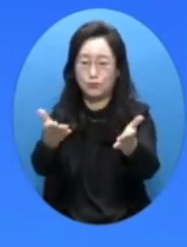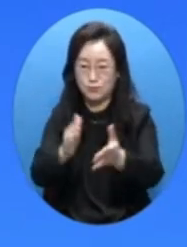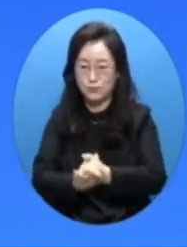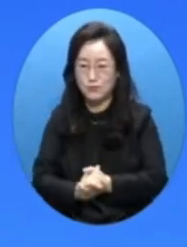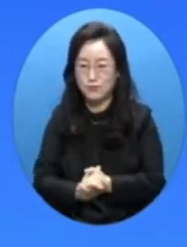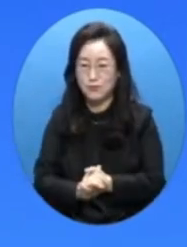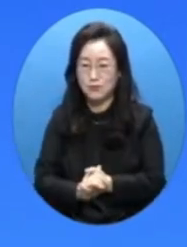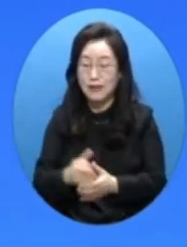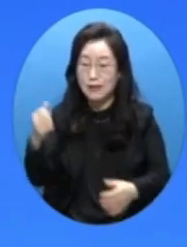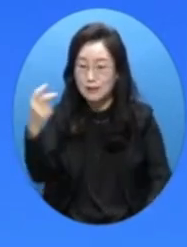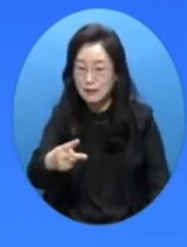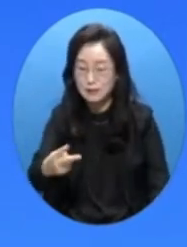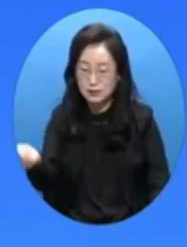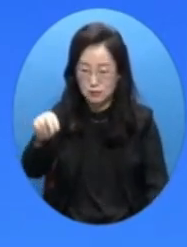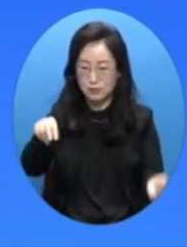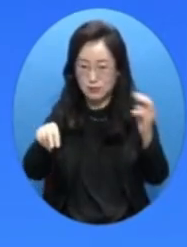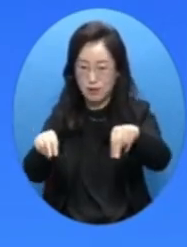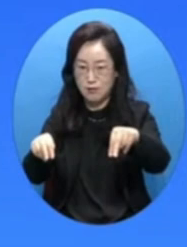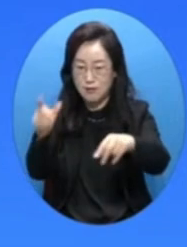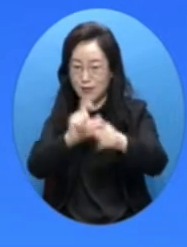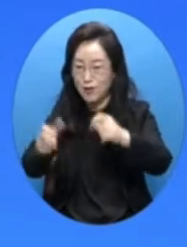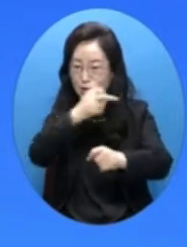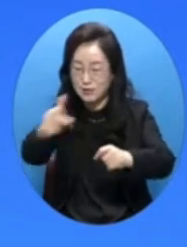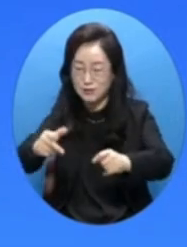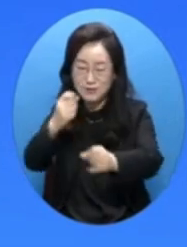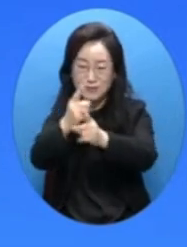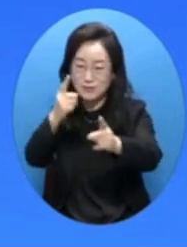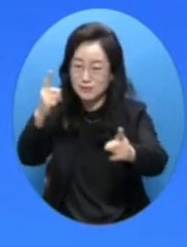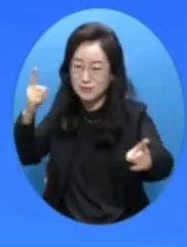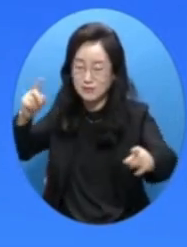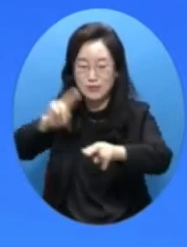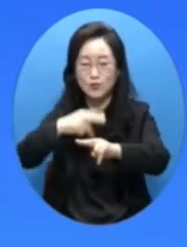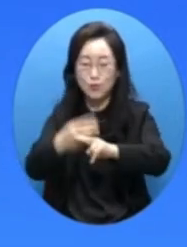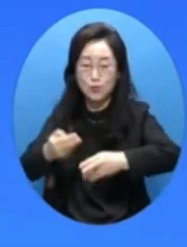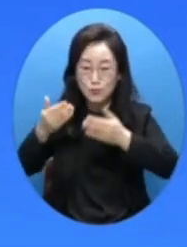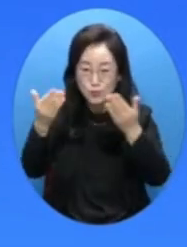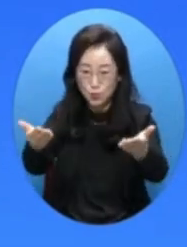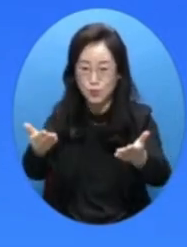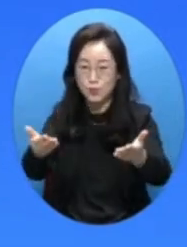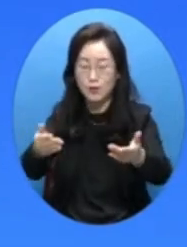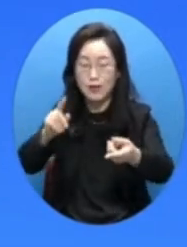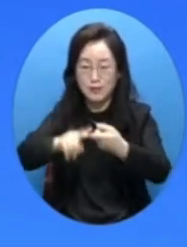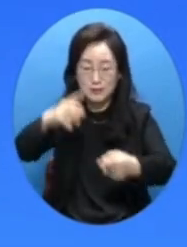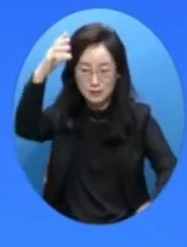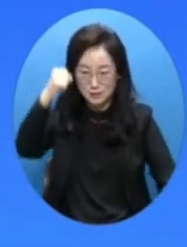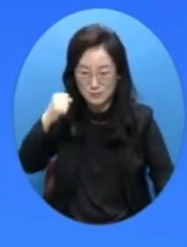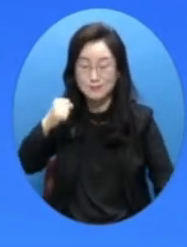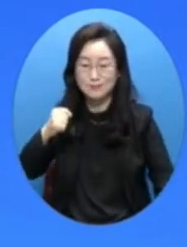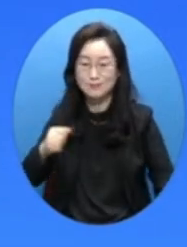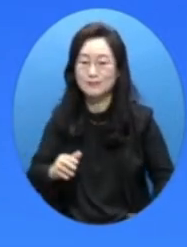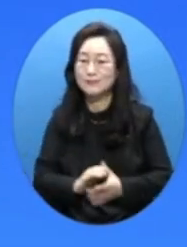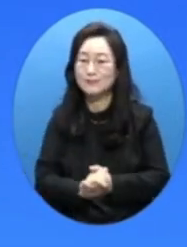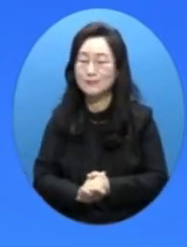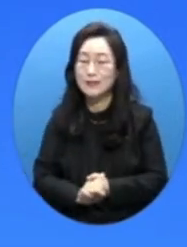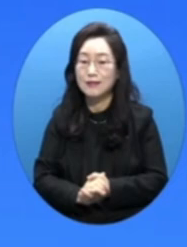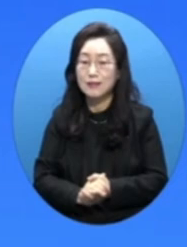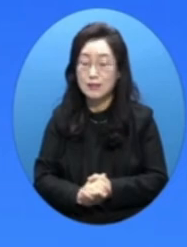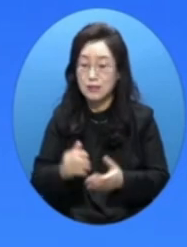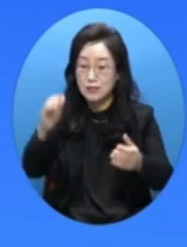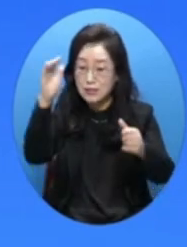것입니다 다시 일어나 더 큰 승리를 우리에게 선물로 주시는 하나님이 주신 것을 잊지 않게 되기를 바랍니다